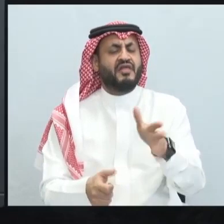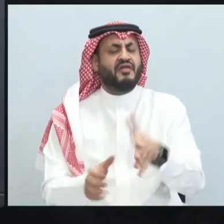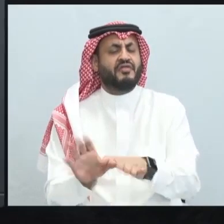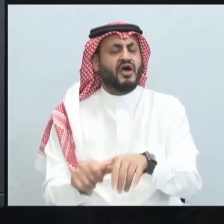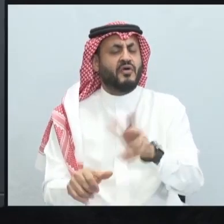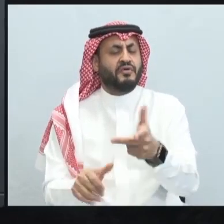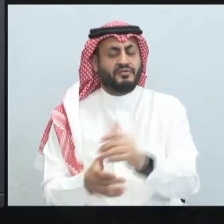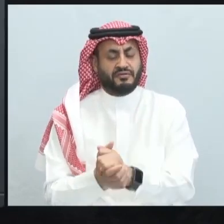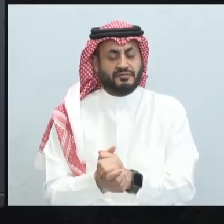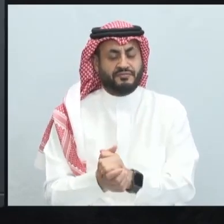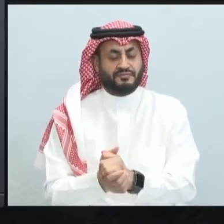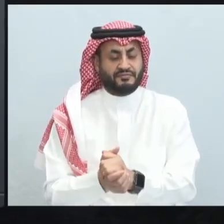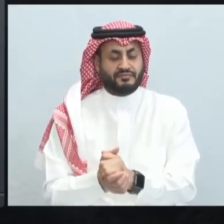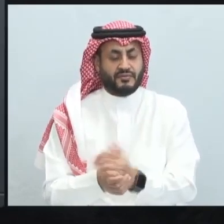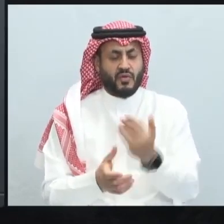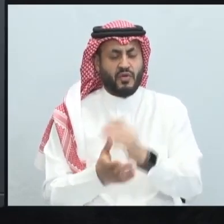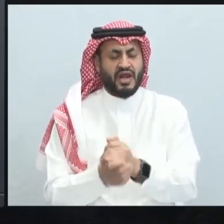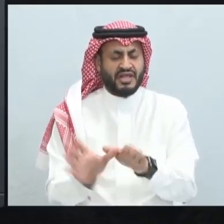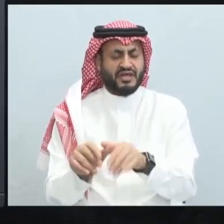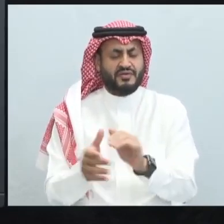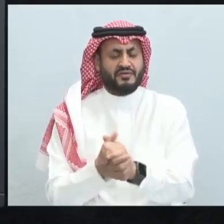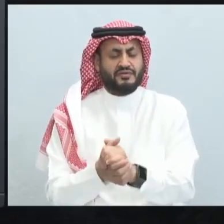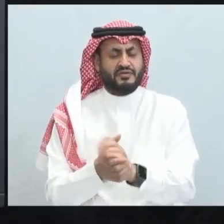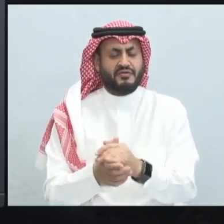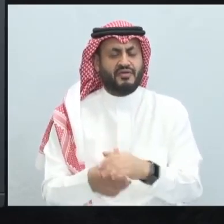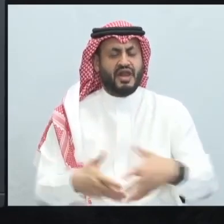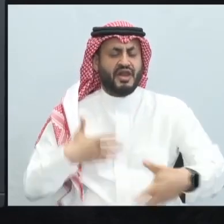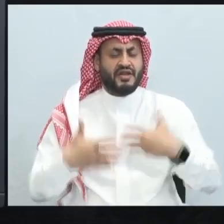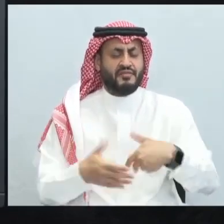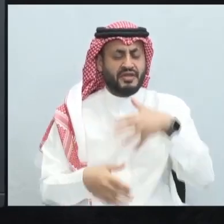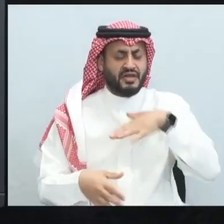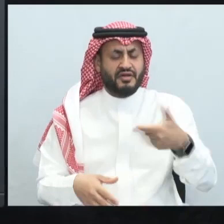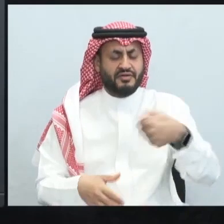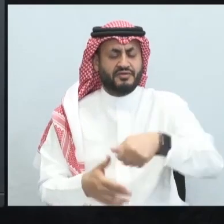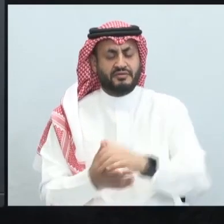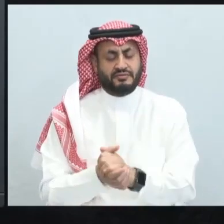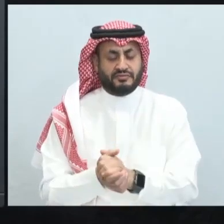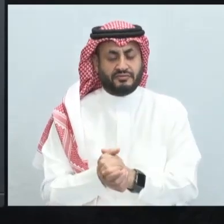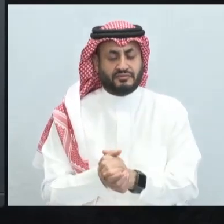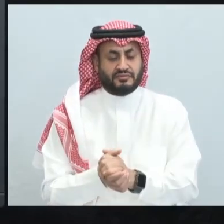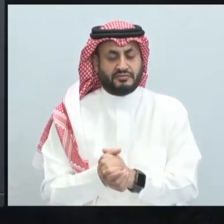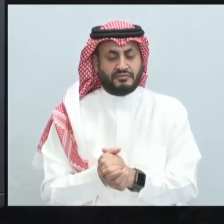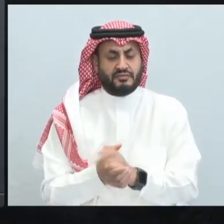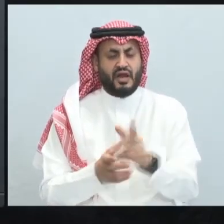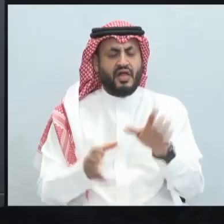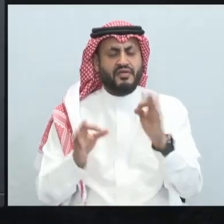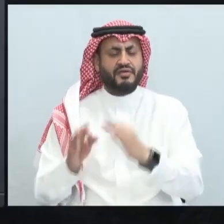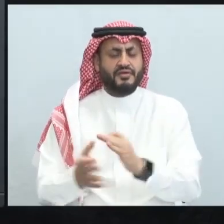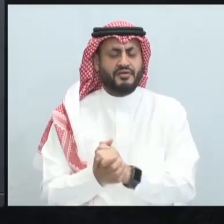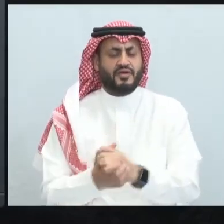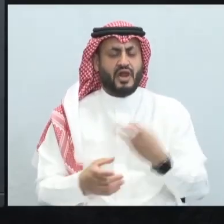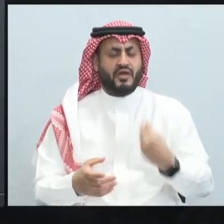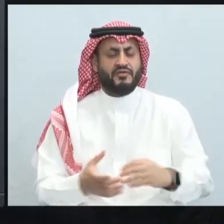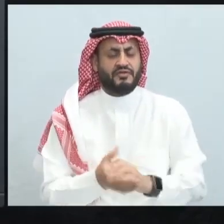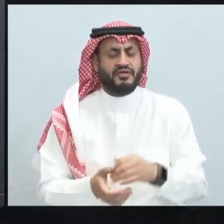ايضا كان طائر عنده صغير فكان يمازحه النبي صلى الله عليه وسلم مما يدل على لطفه